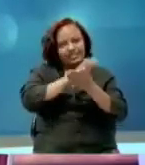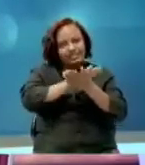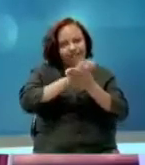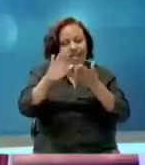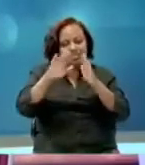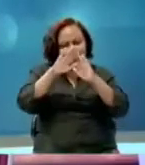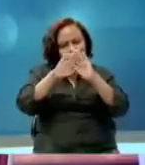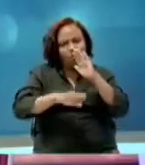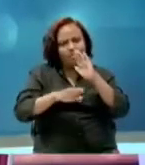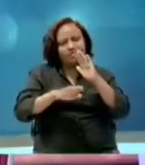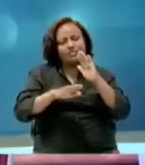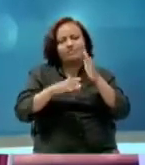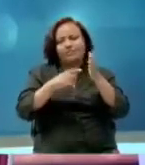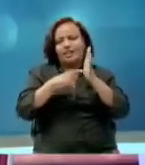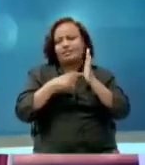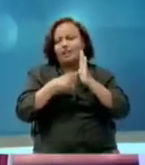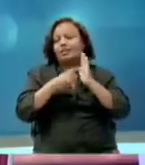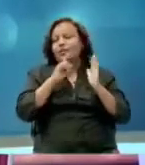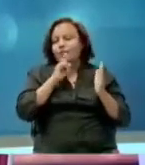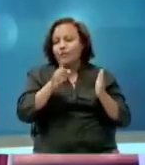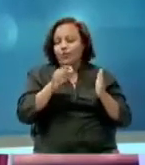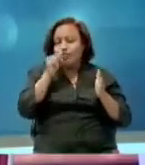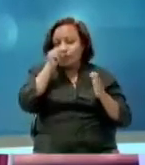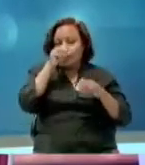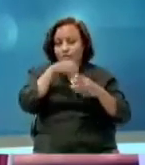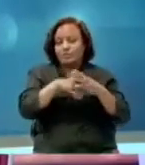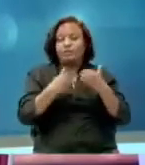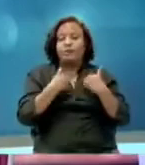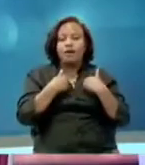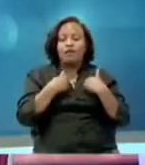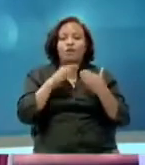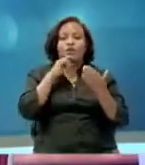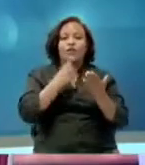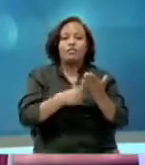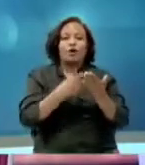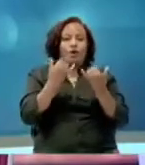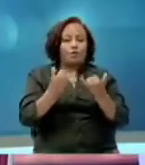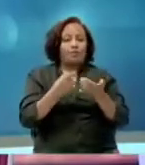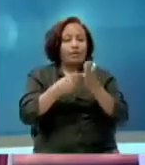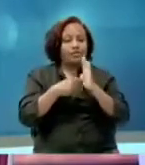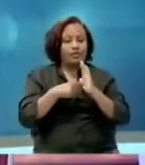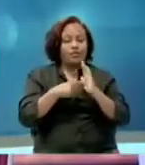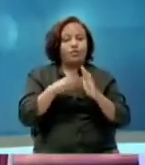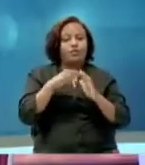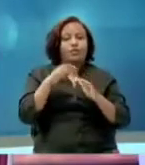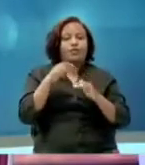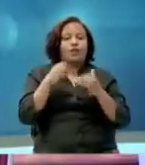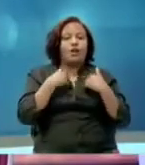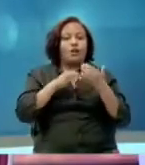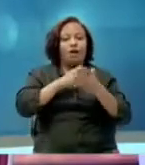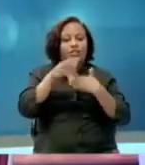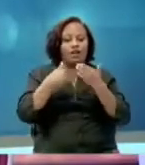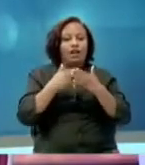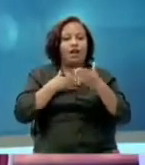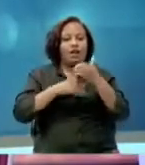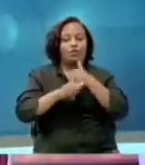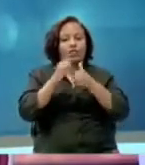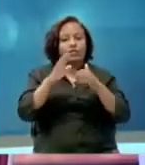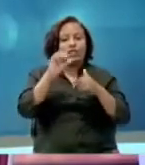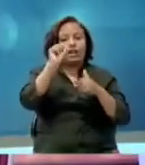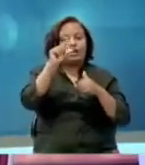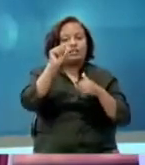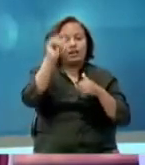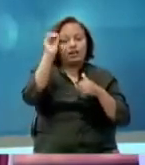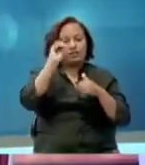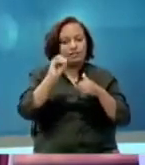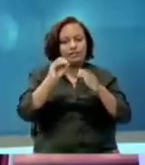እንደሆነ ያሳያል። አሁን ላይ ኢትዮጵያ ውስጥ ባለው ዳታው አሁንም የሚያሳየው ካለው አጠቃላይ አካል ጉዳተኛ